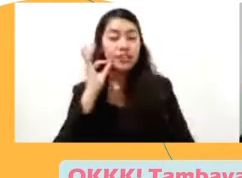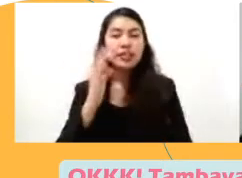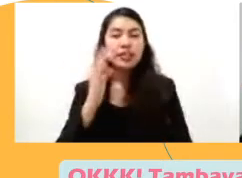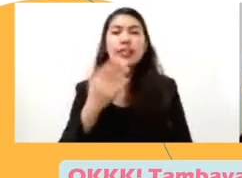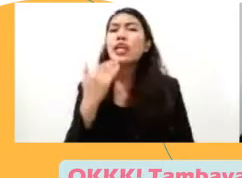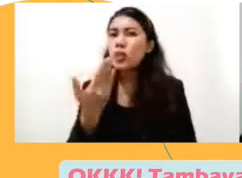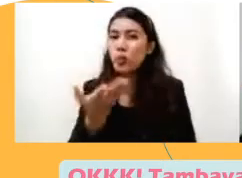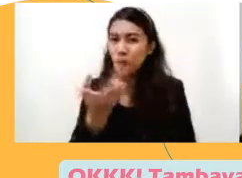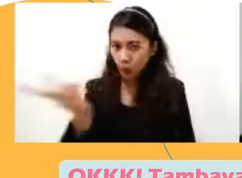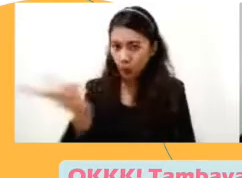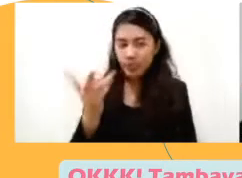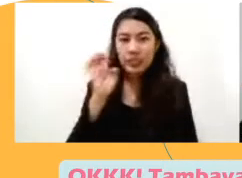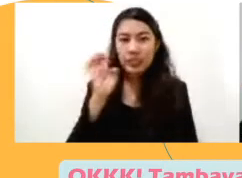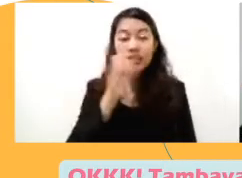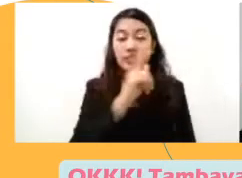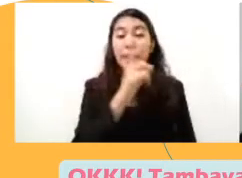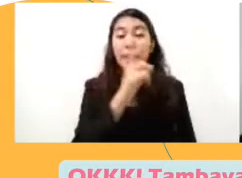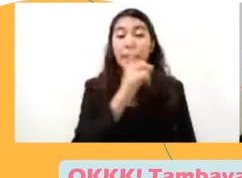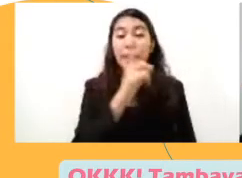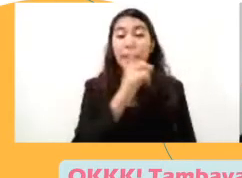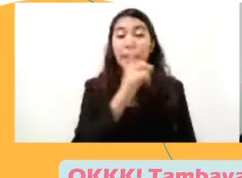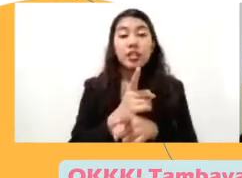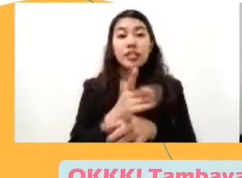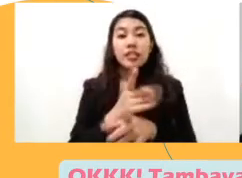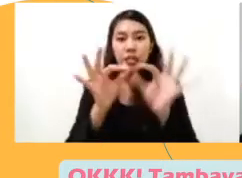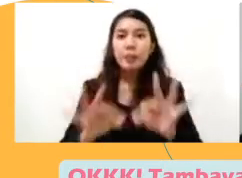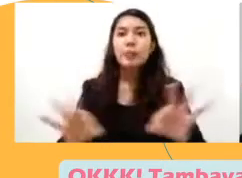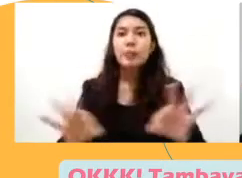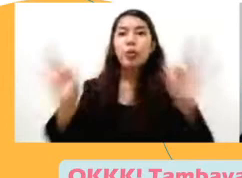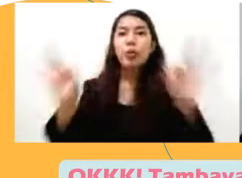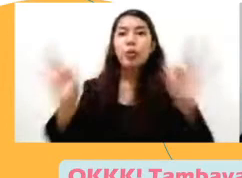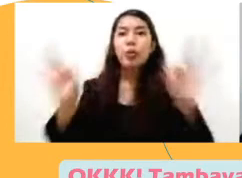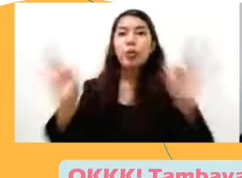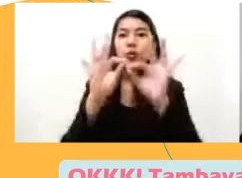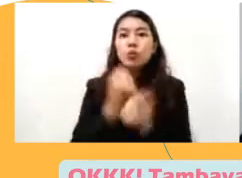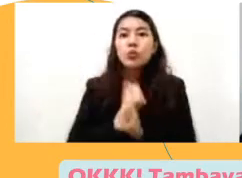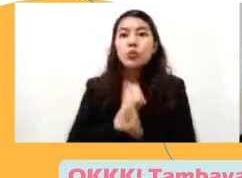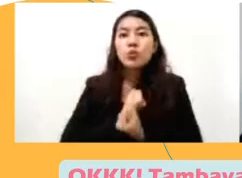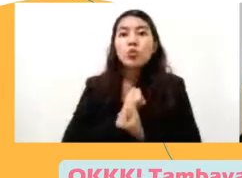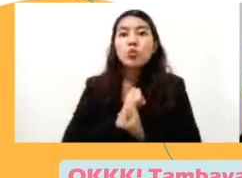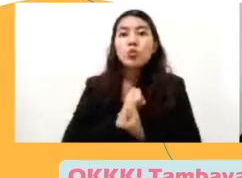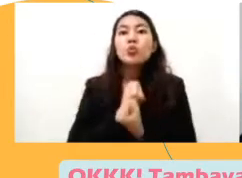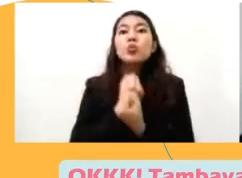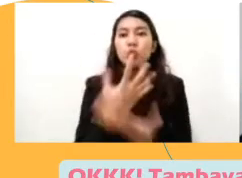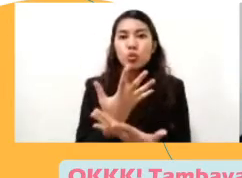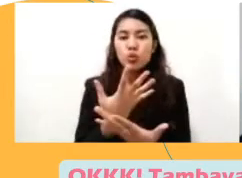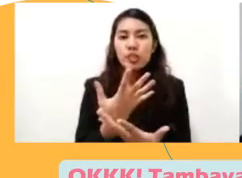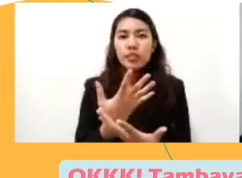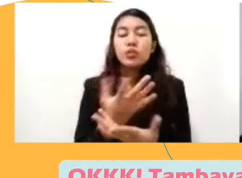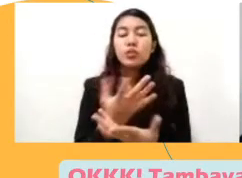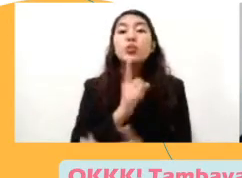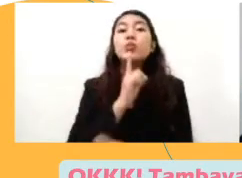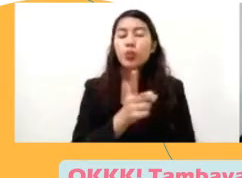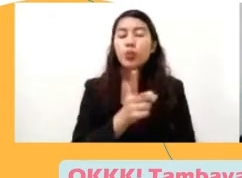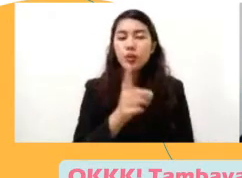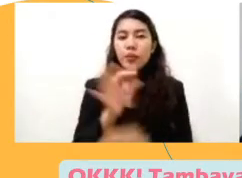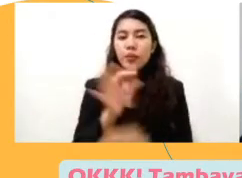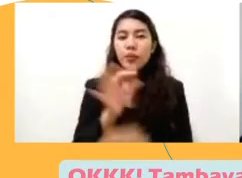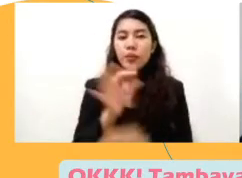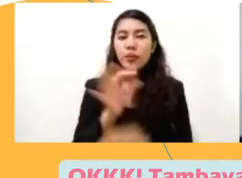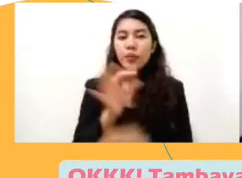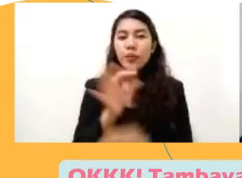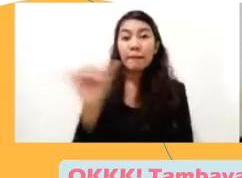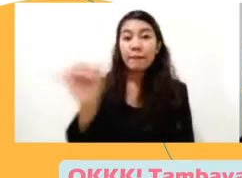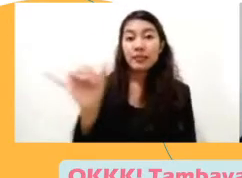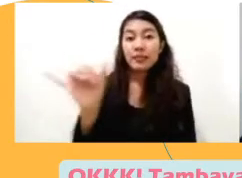and Ate Erica. Tama, no? Yung kahalagahan ng pag-express, no? Napaka sinasabi nga, katulad sa